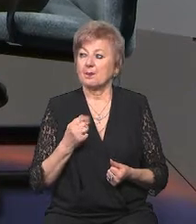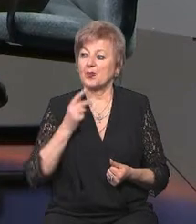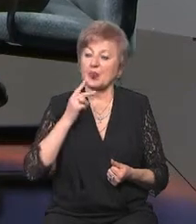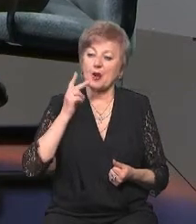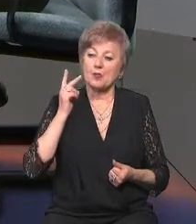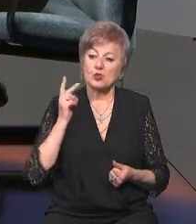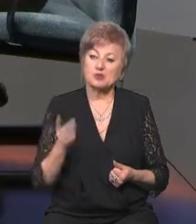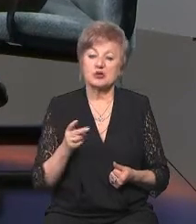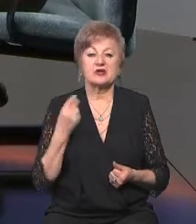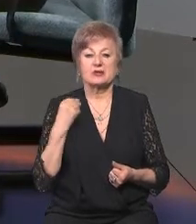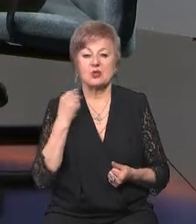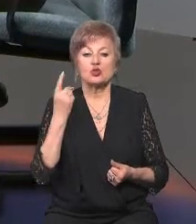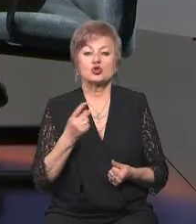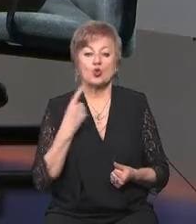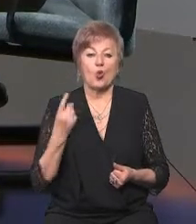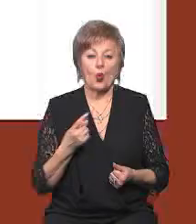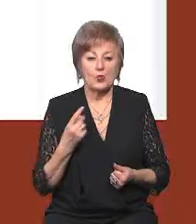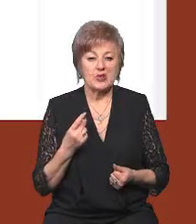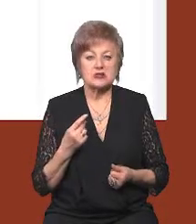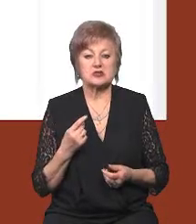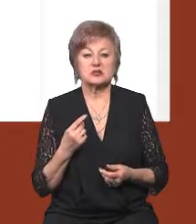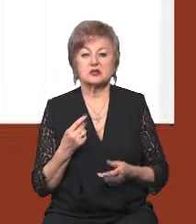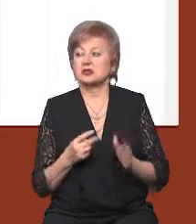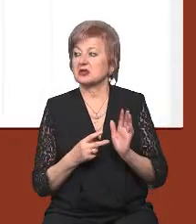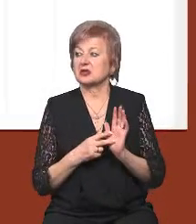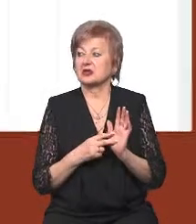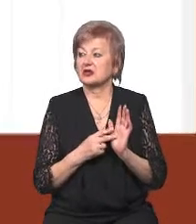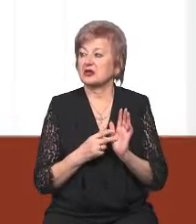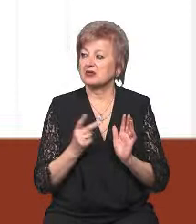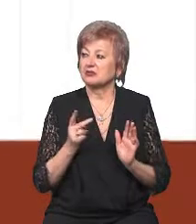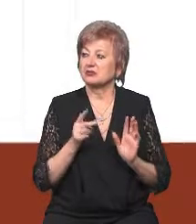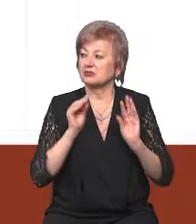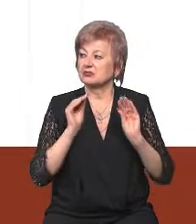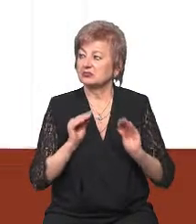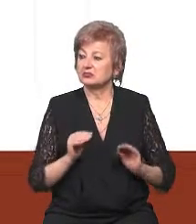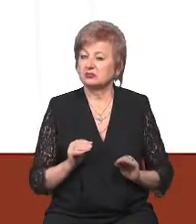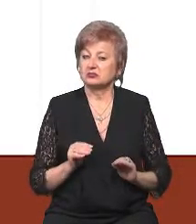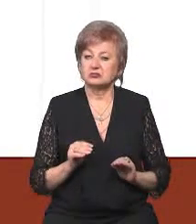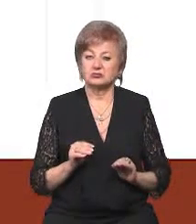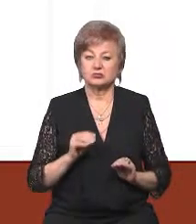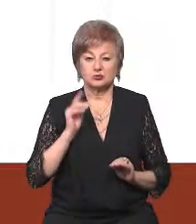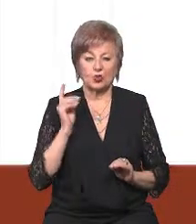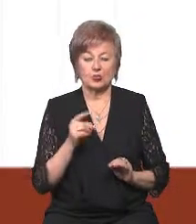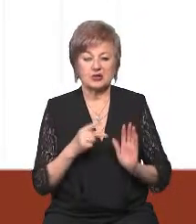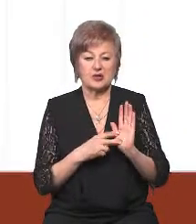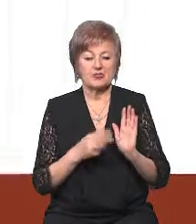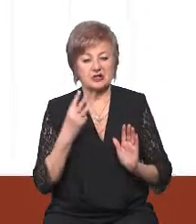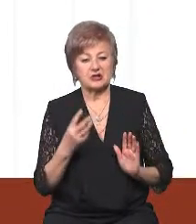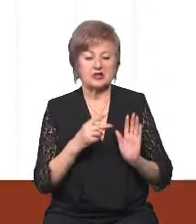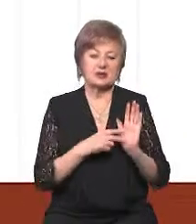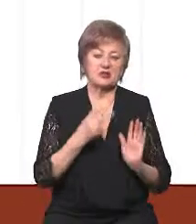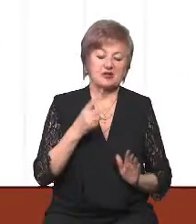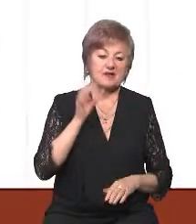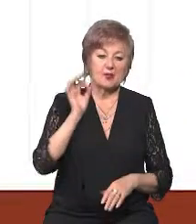показники Запорізької області, то у нас підписали 70, це по області, ви казали по місту, а це по області